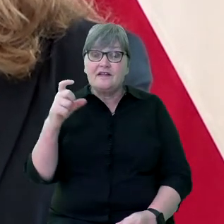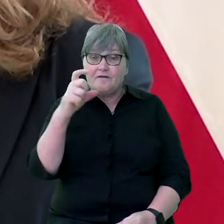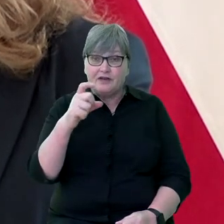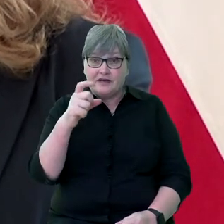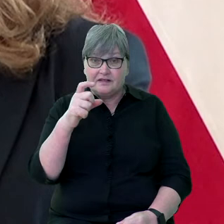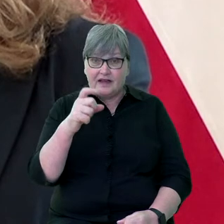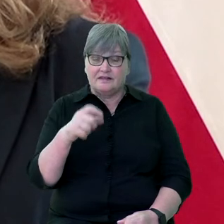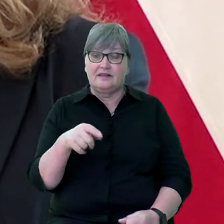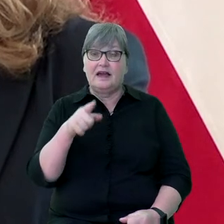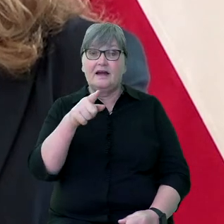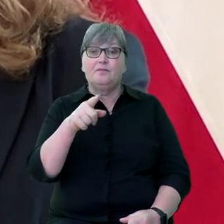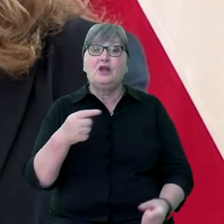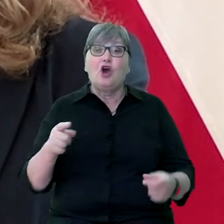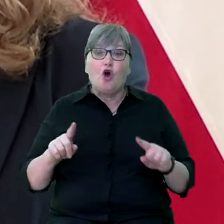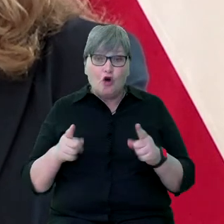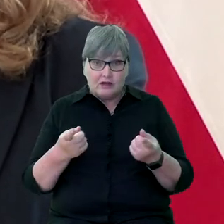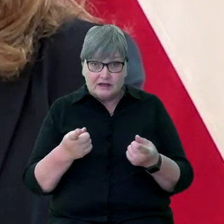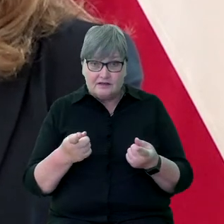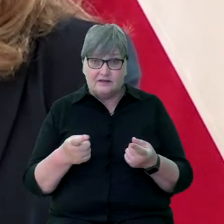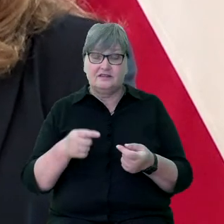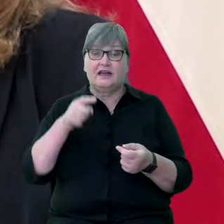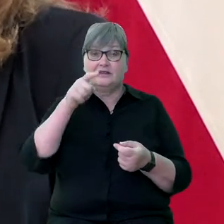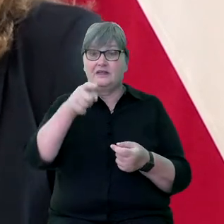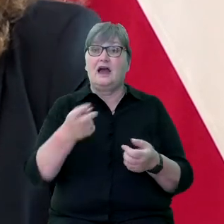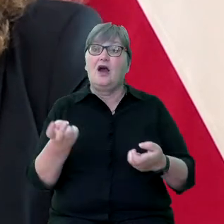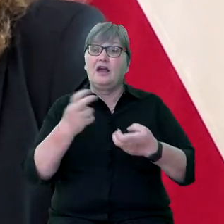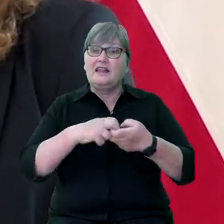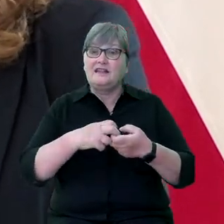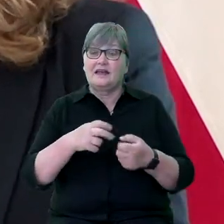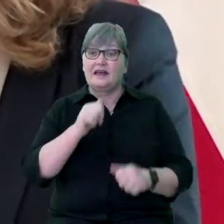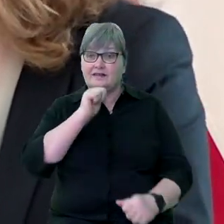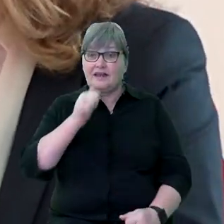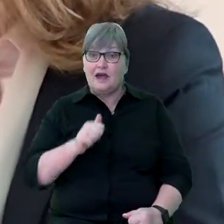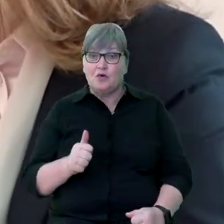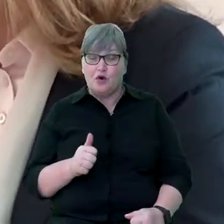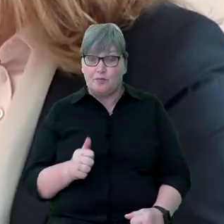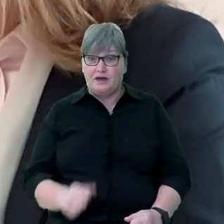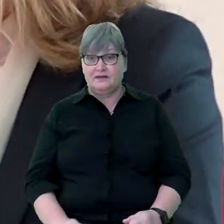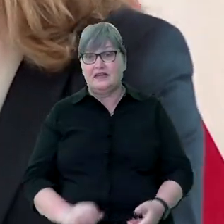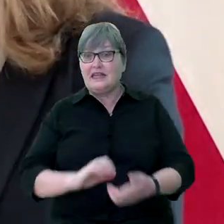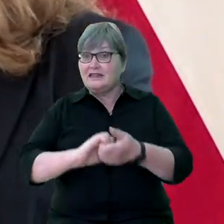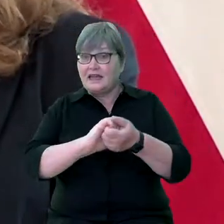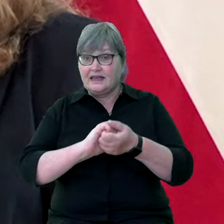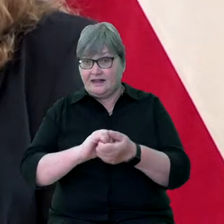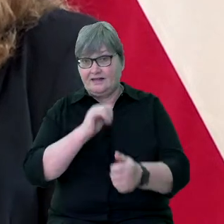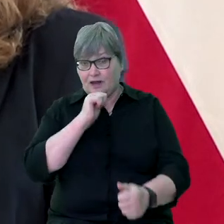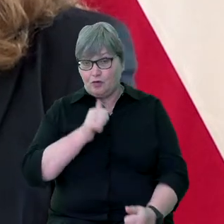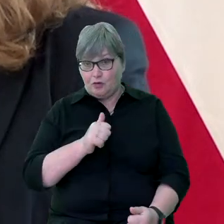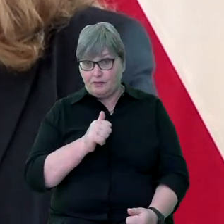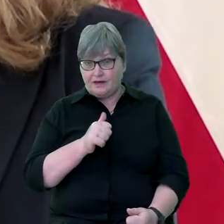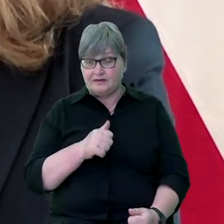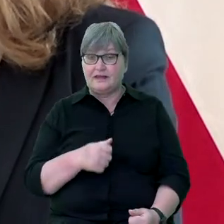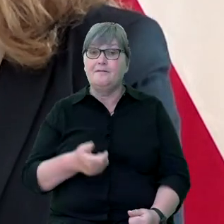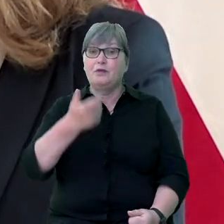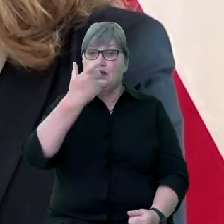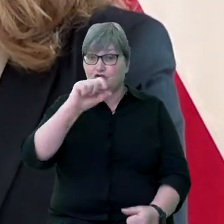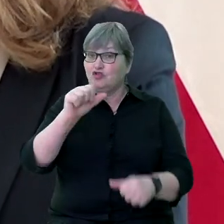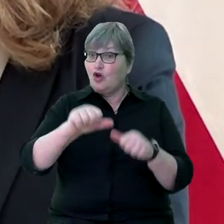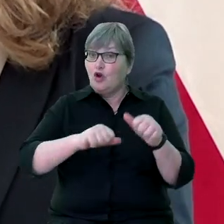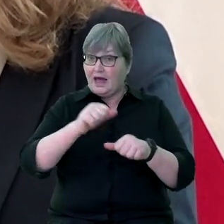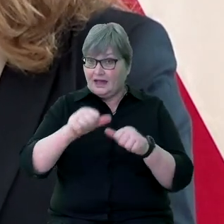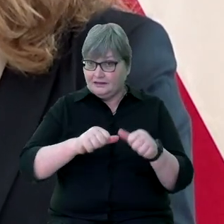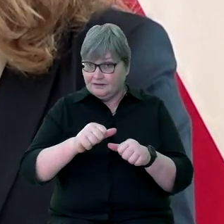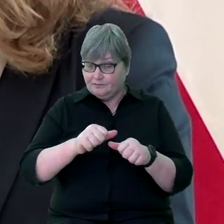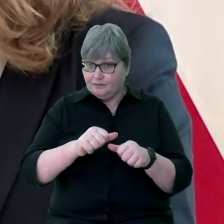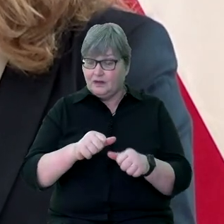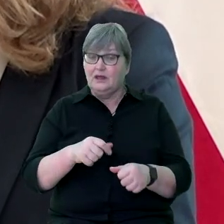ze szczególnym uwzględnieniem integracji europejskiej oraz na wielu innych polach. Obchody stulecia Polskiej Służby Cywilnej są okazją,